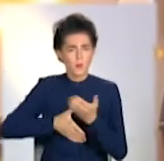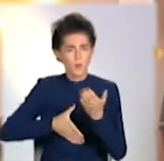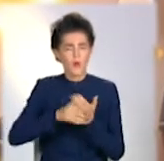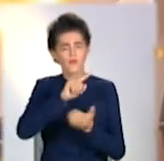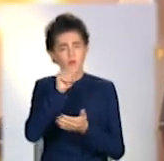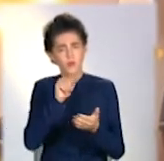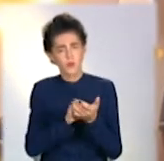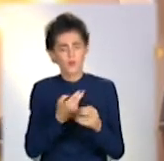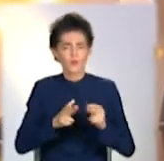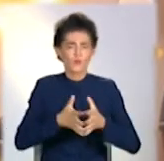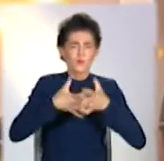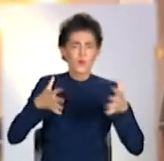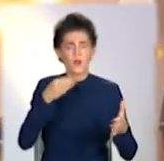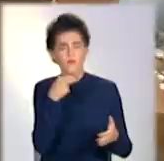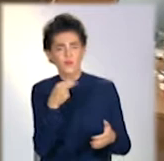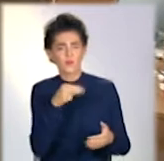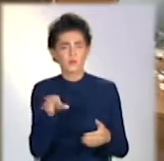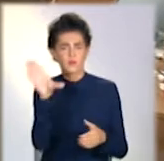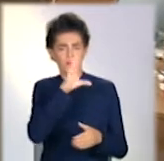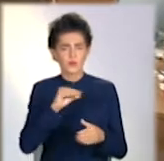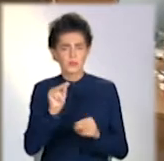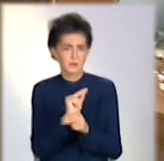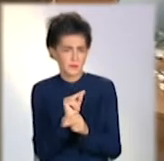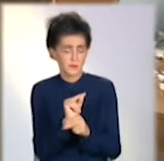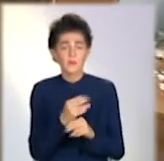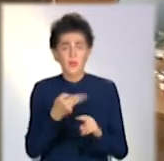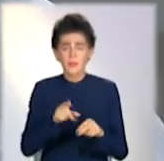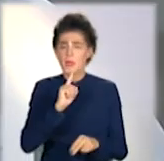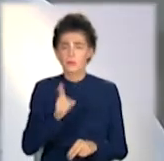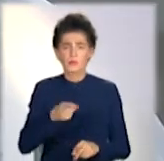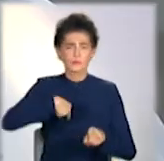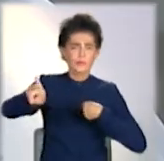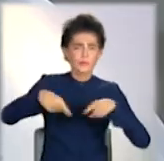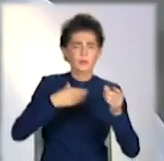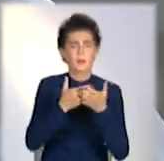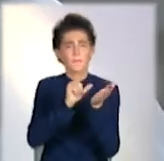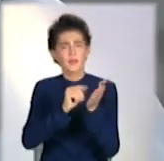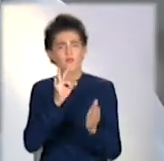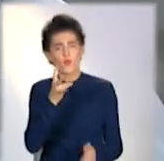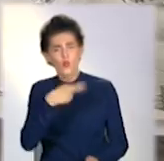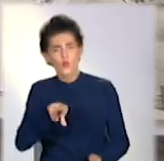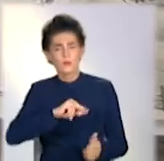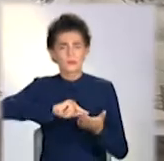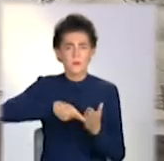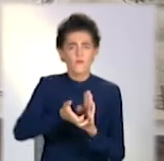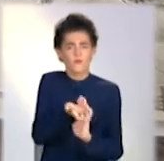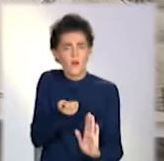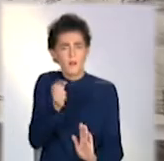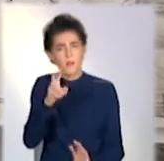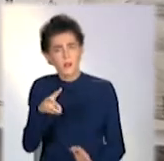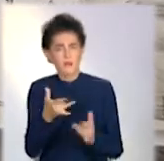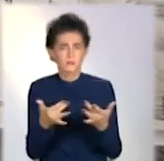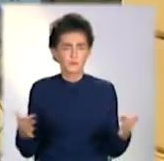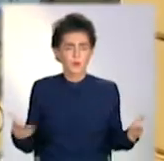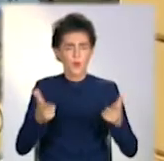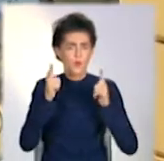питання якось там більш ефективно врегулювати. Працівників не ганятимуть до пенсійних фондів по довідки для нарахування лікарняних.